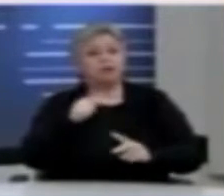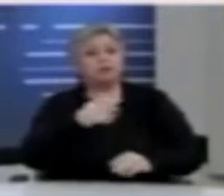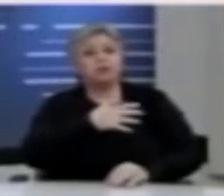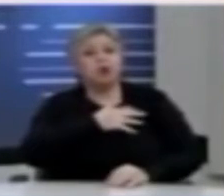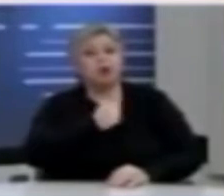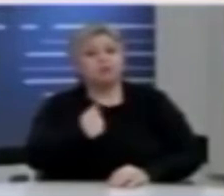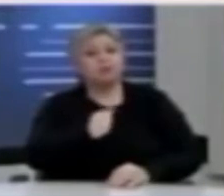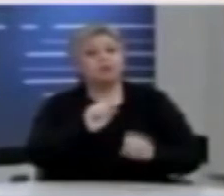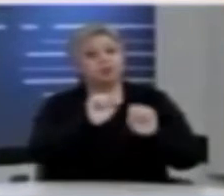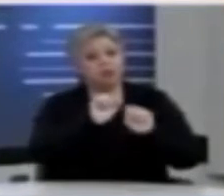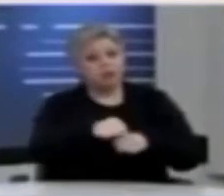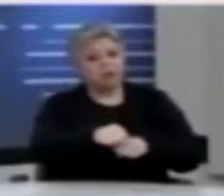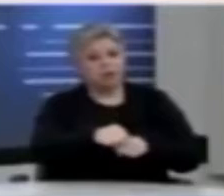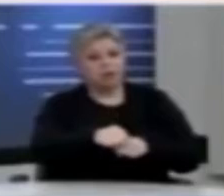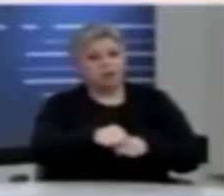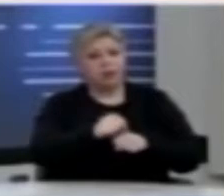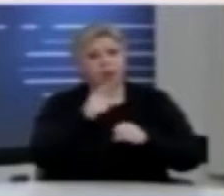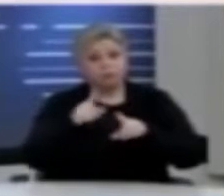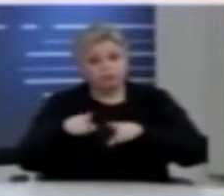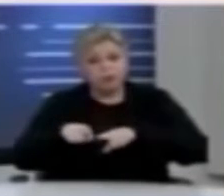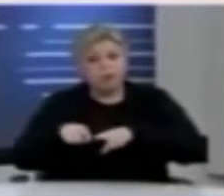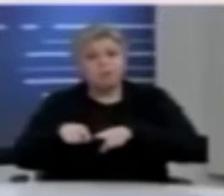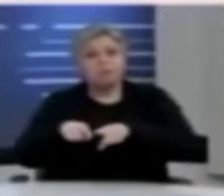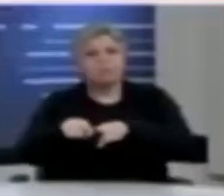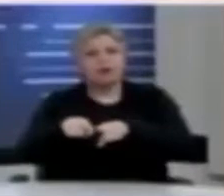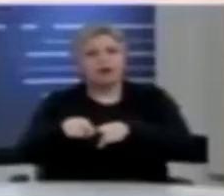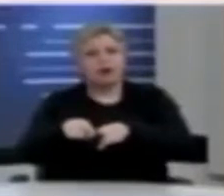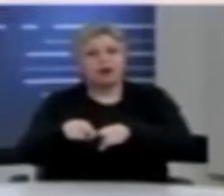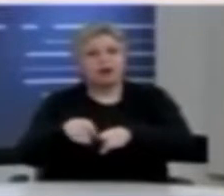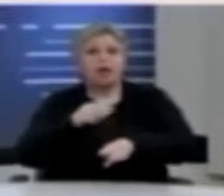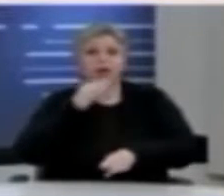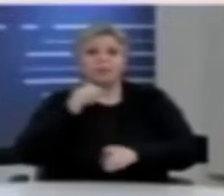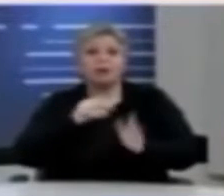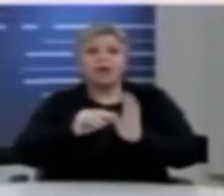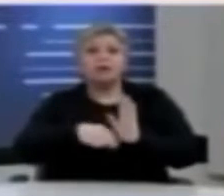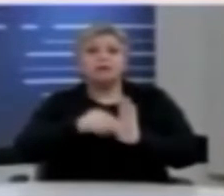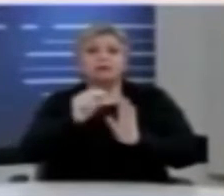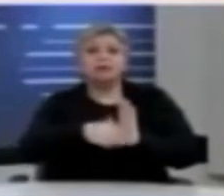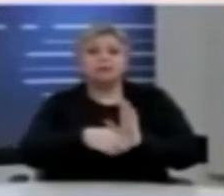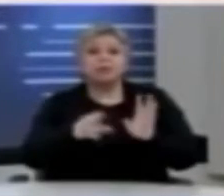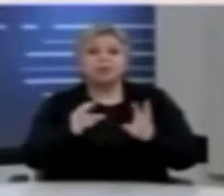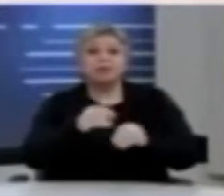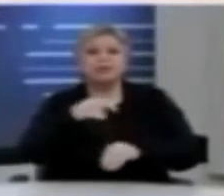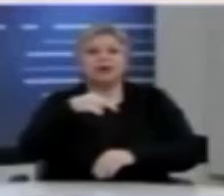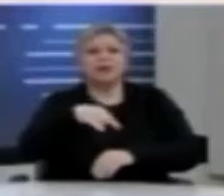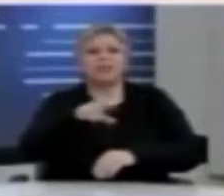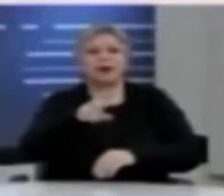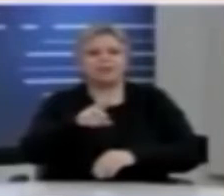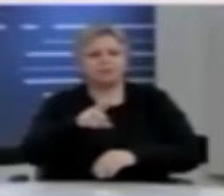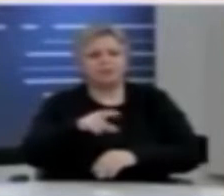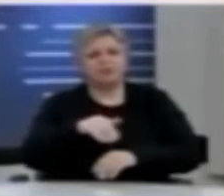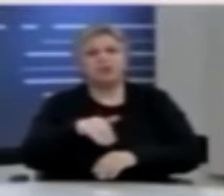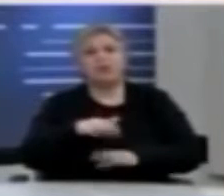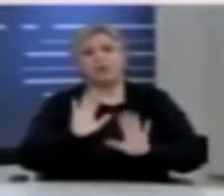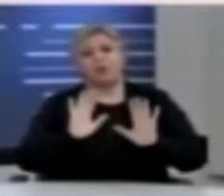εμπιστοσύνης, αλλά έχουν δηλώσει ταυτόχρονα ότι δεν ψηφίζουν τις Πρέσπες, διαφωνώντας με αυτόν τον τρόπο με